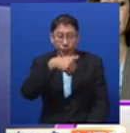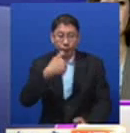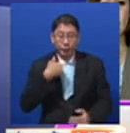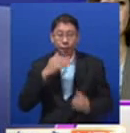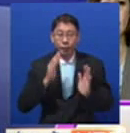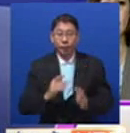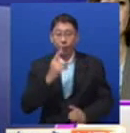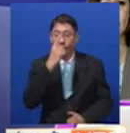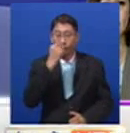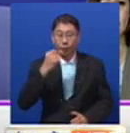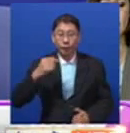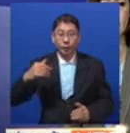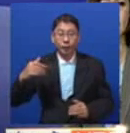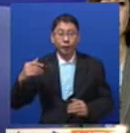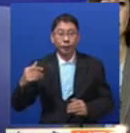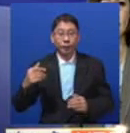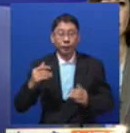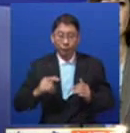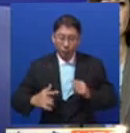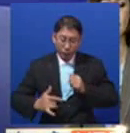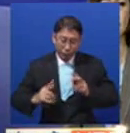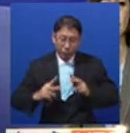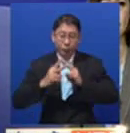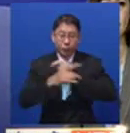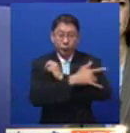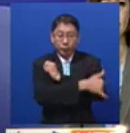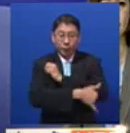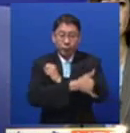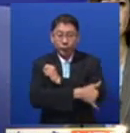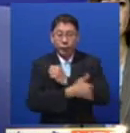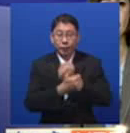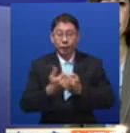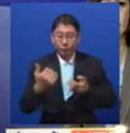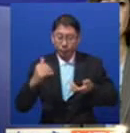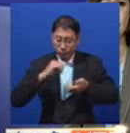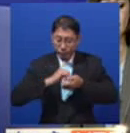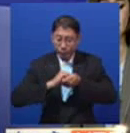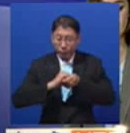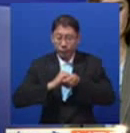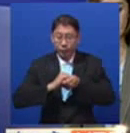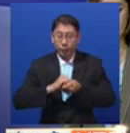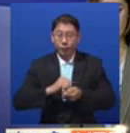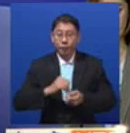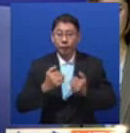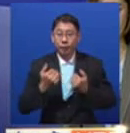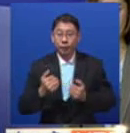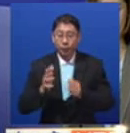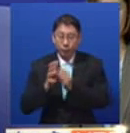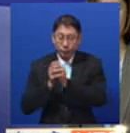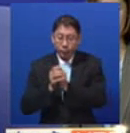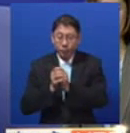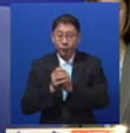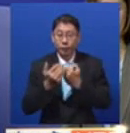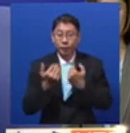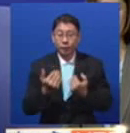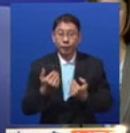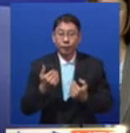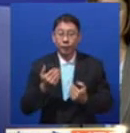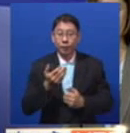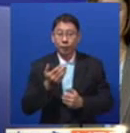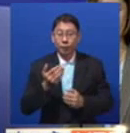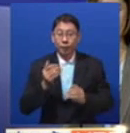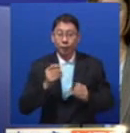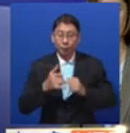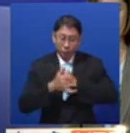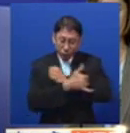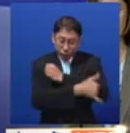าติกระทรวงการต่างประเทศสามารถประสานสำหรับชาวต่างประเทศกระทรวงการต่างประเทศจะเป็นผู้ประ